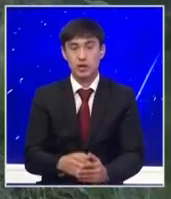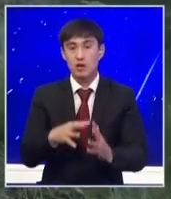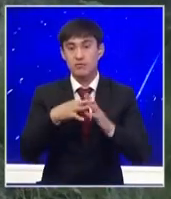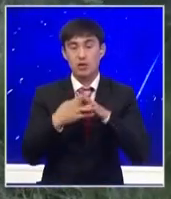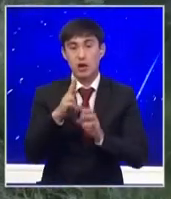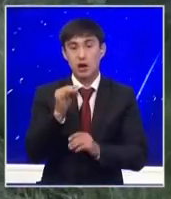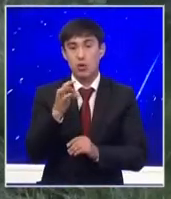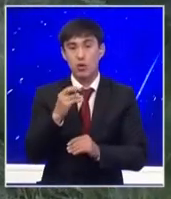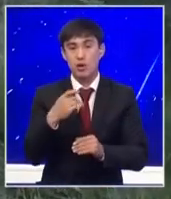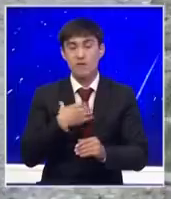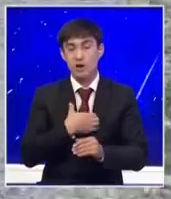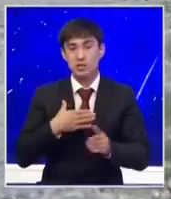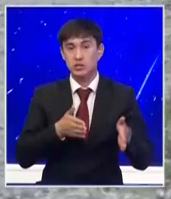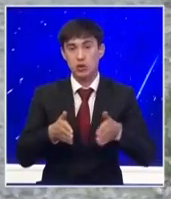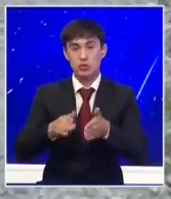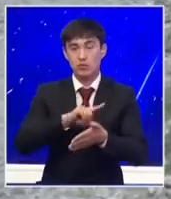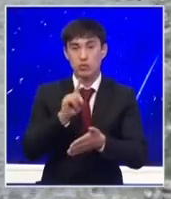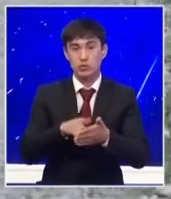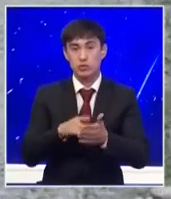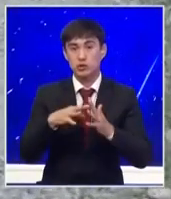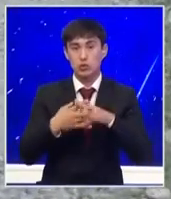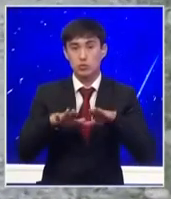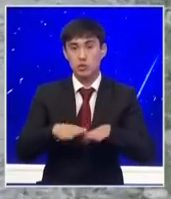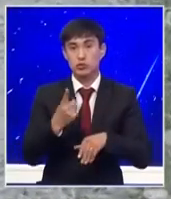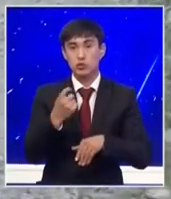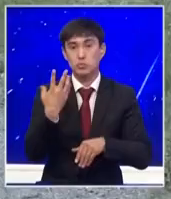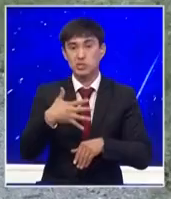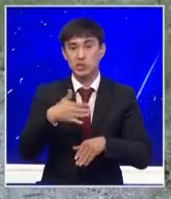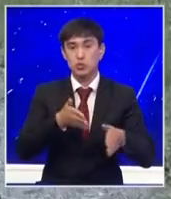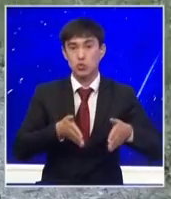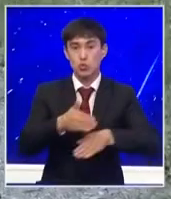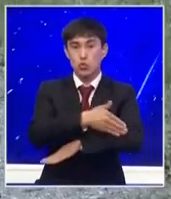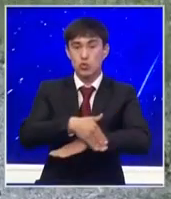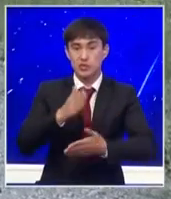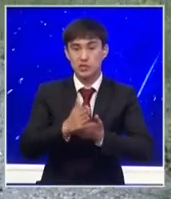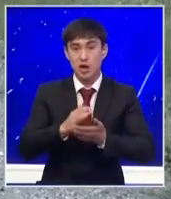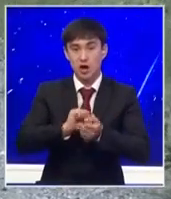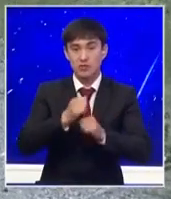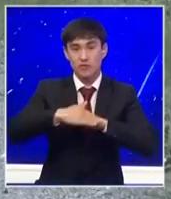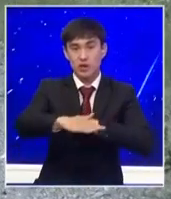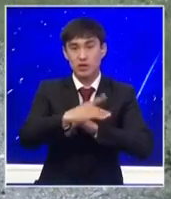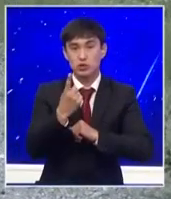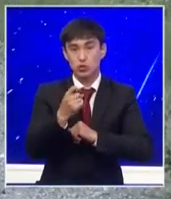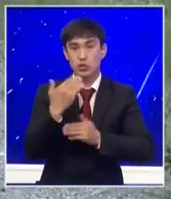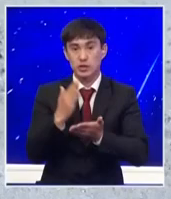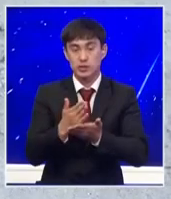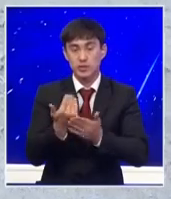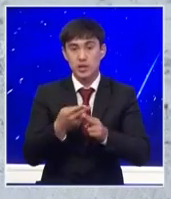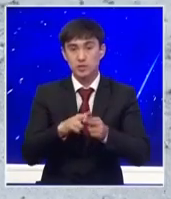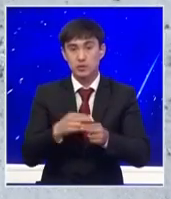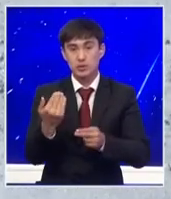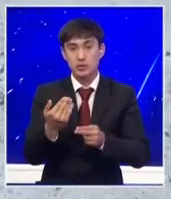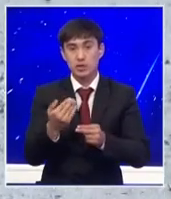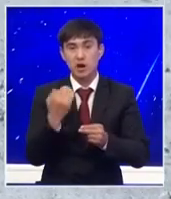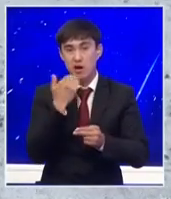актуален и дорожный вопрос в населенном пункте есть более 150 улиц Однако асфальтное покрытие имеют Чуть более 100 из них несмотря